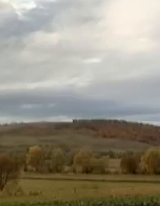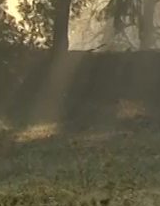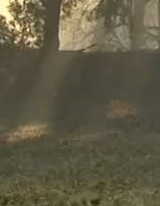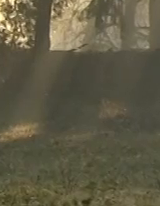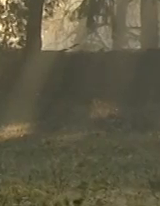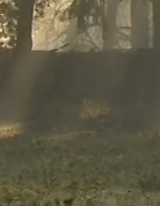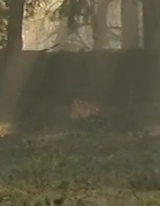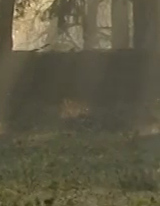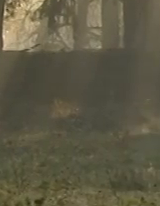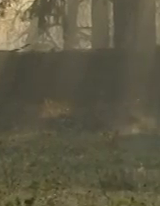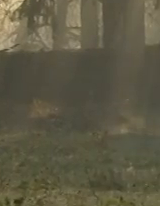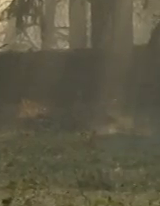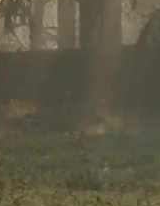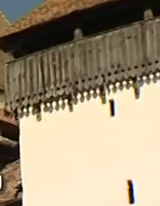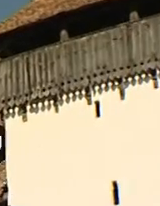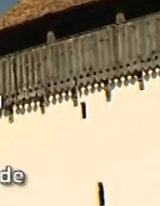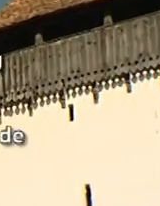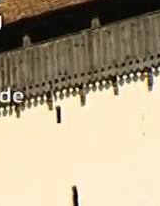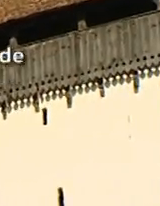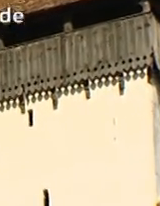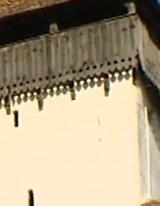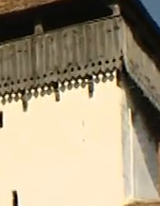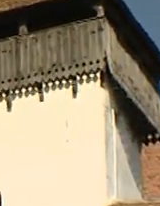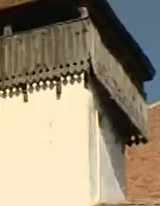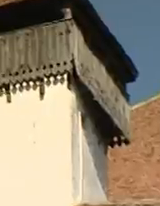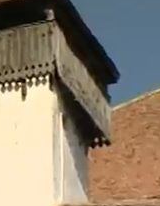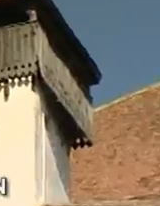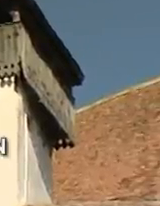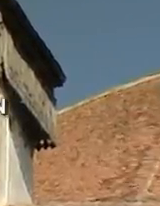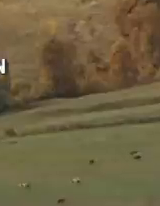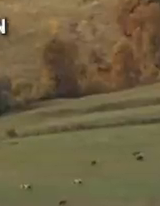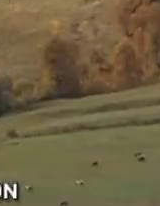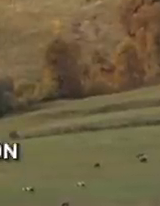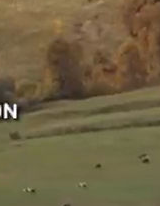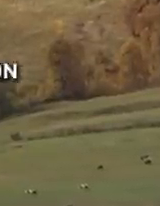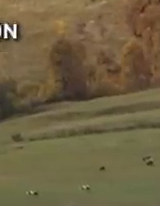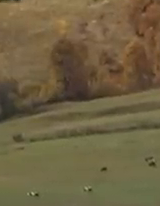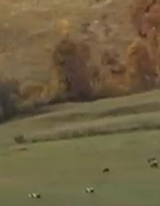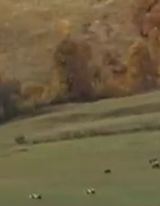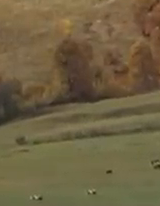Thank you.